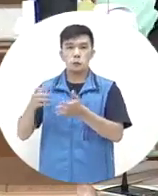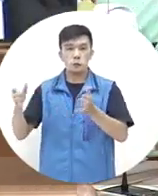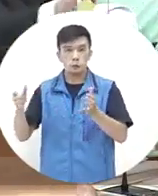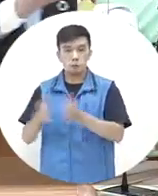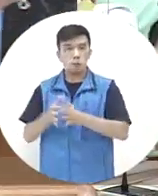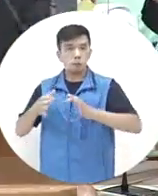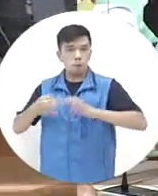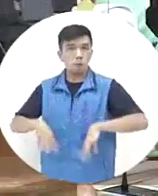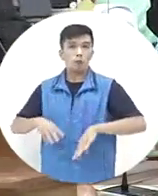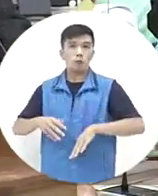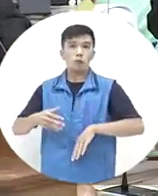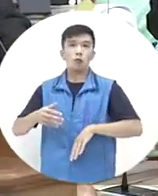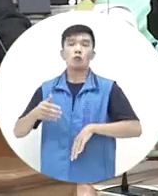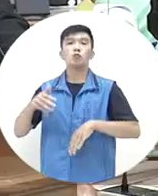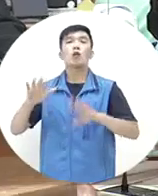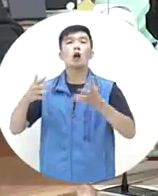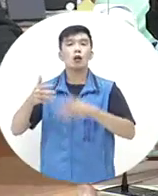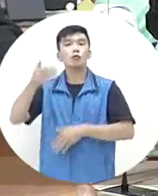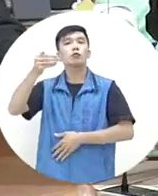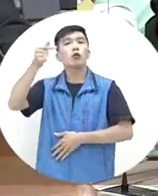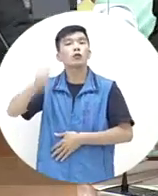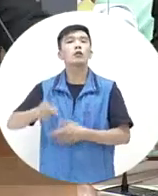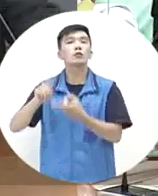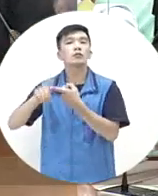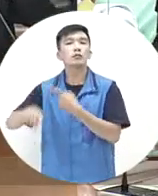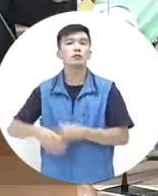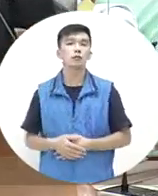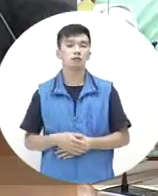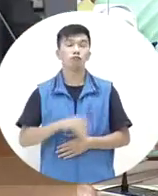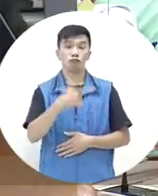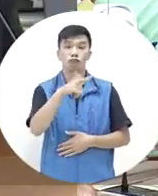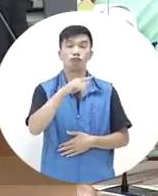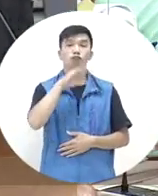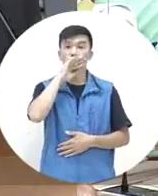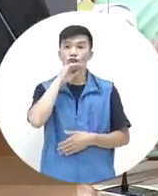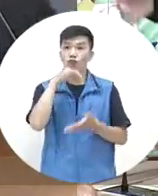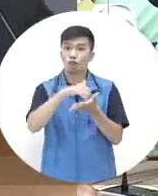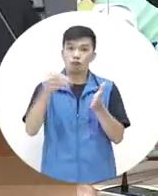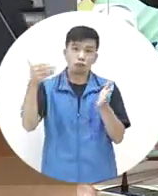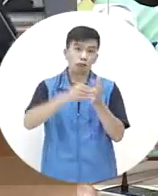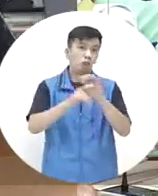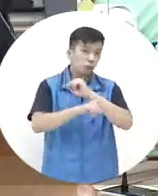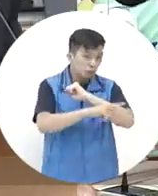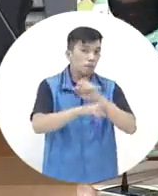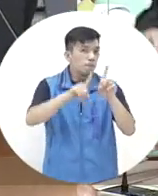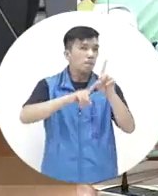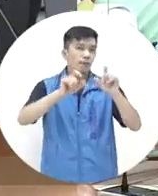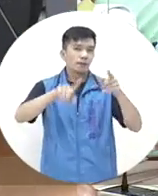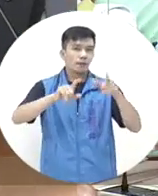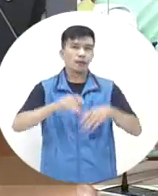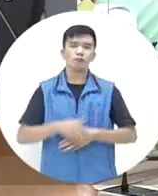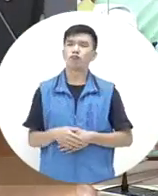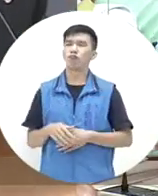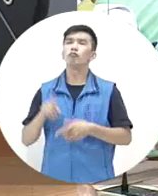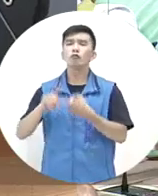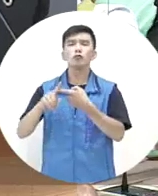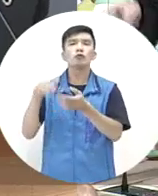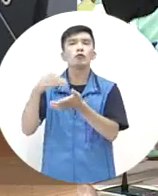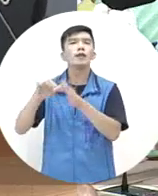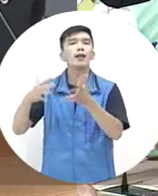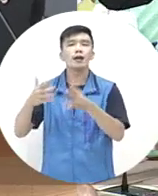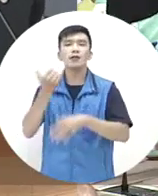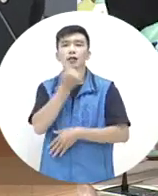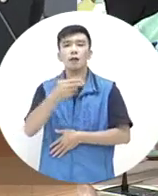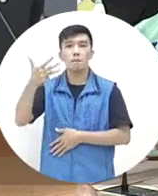来是9.1亿啊 我有算结算到最后的结算可能会有漏差啦 对 啊, 啊至少8亿以上跑不掉啊、嗯、那我